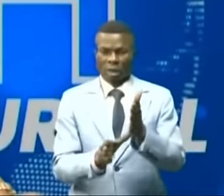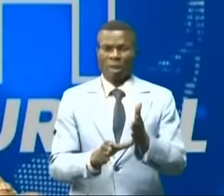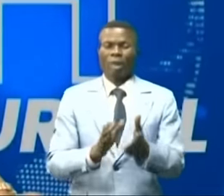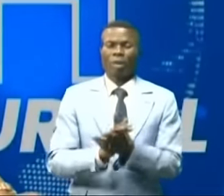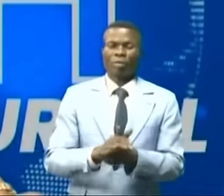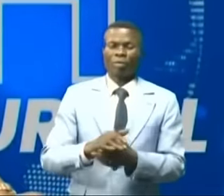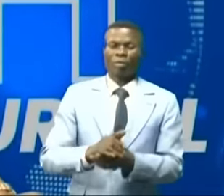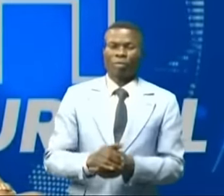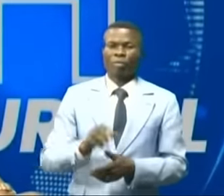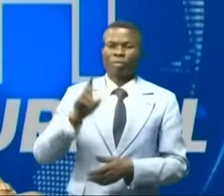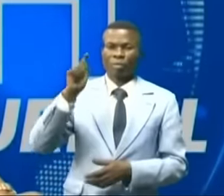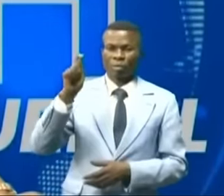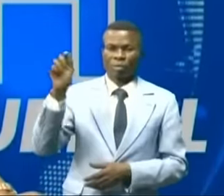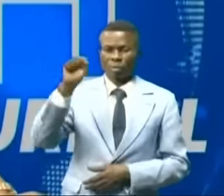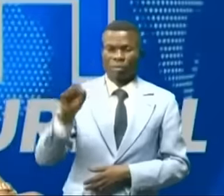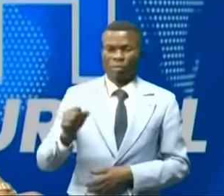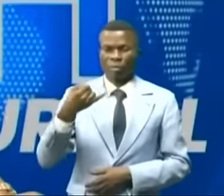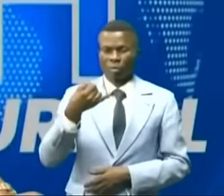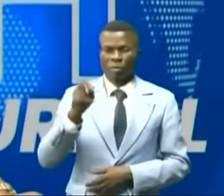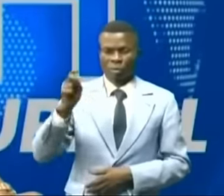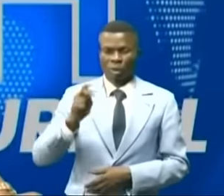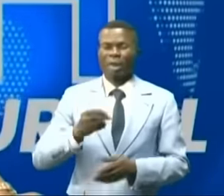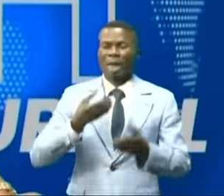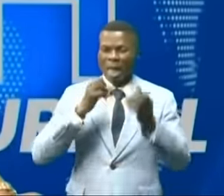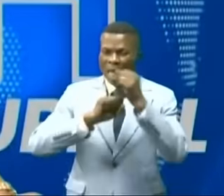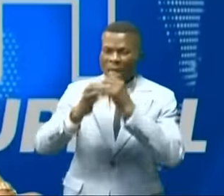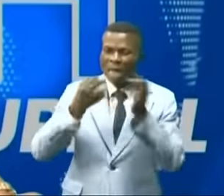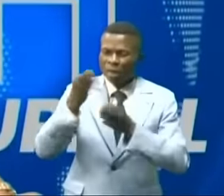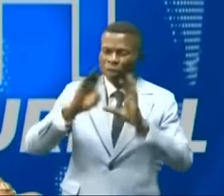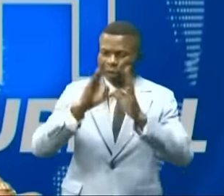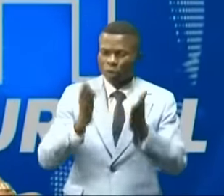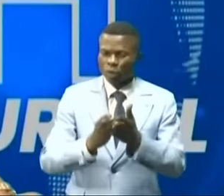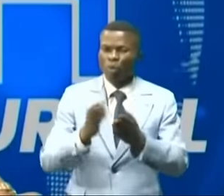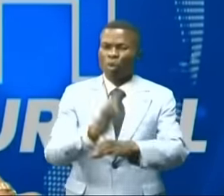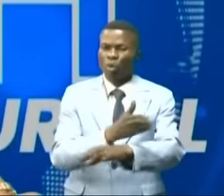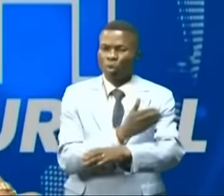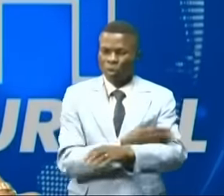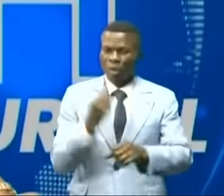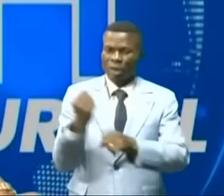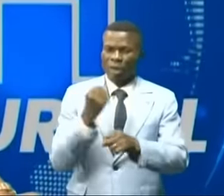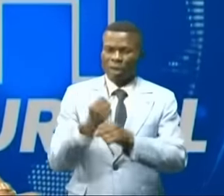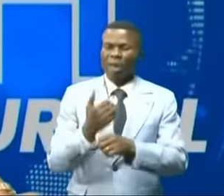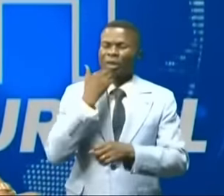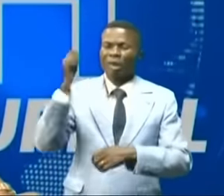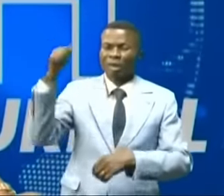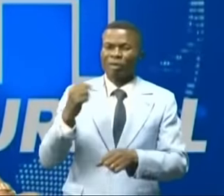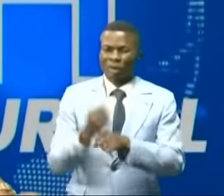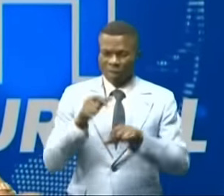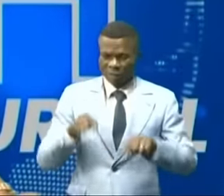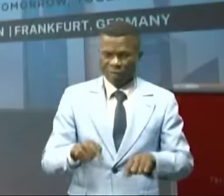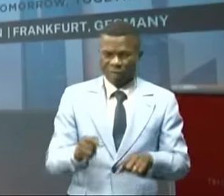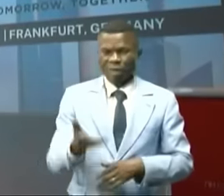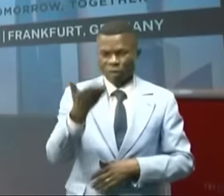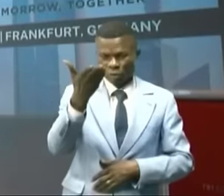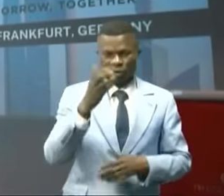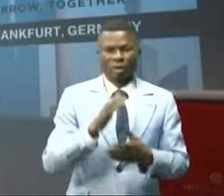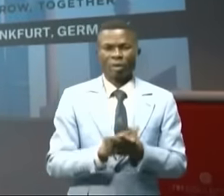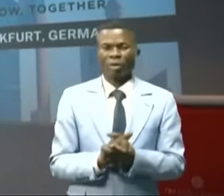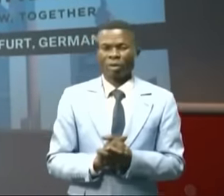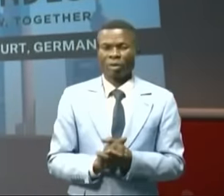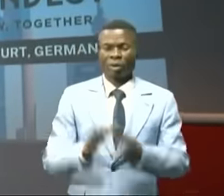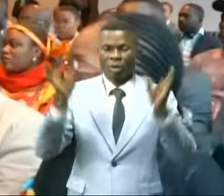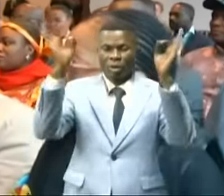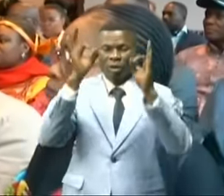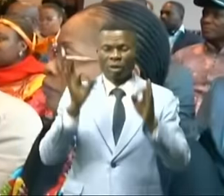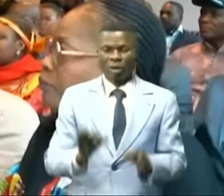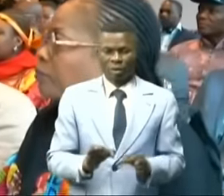Tshibangu, a vanté les prouesses réalisées dans le secteur des investissements. Yvette Makoutima. Le Forum